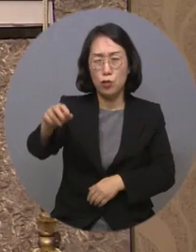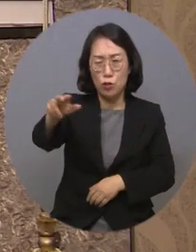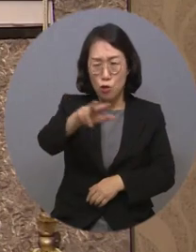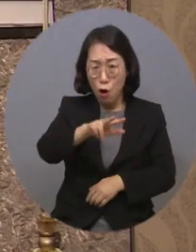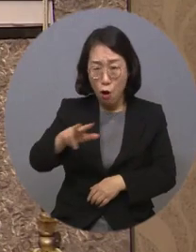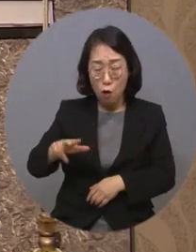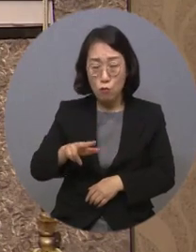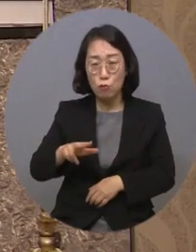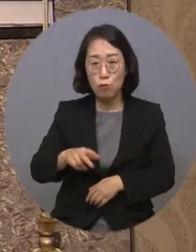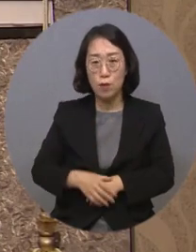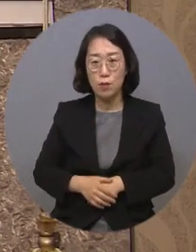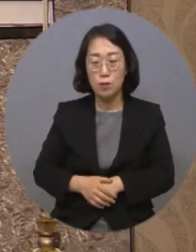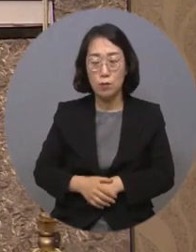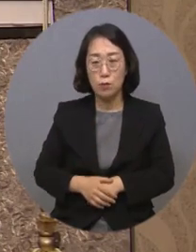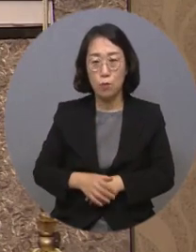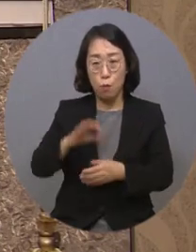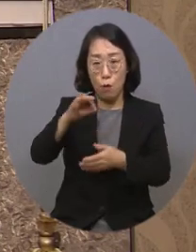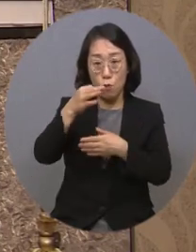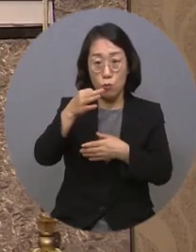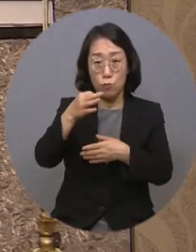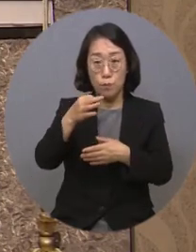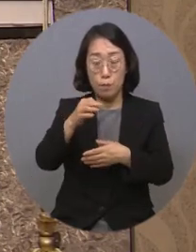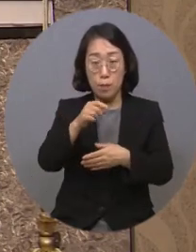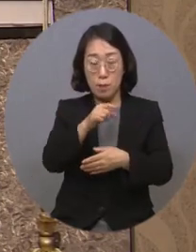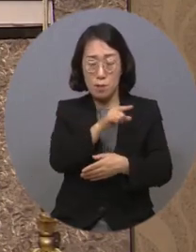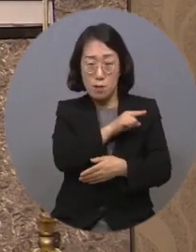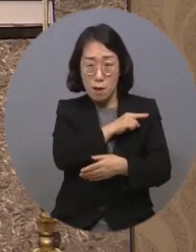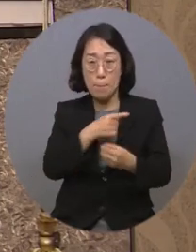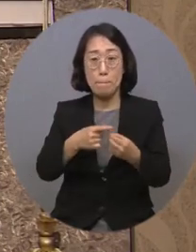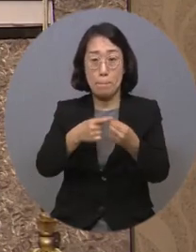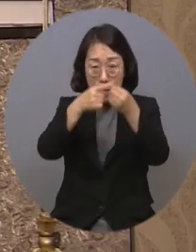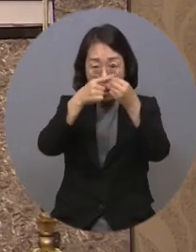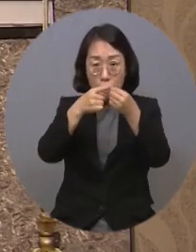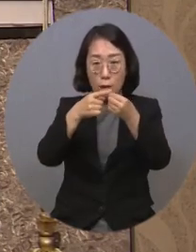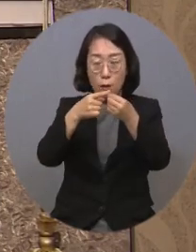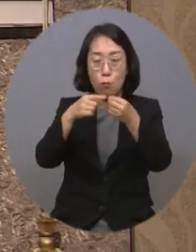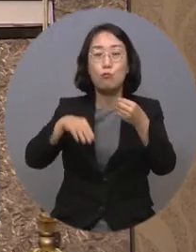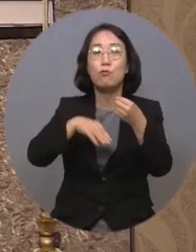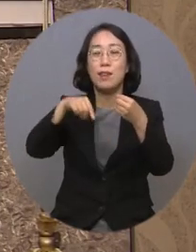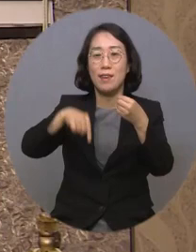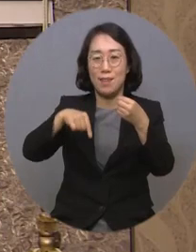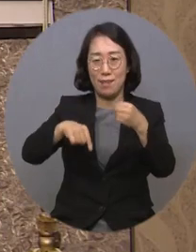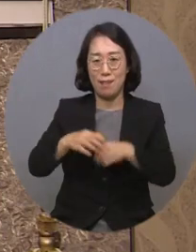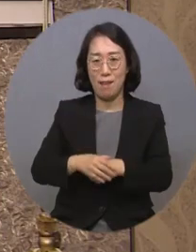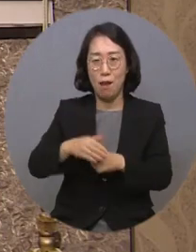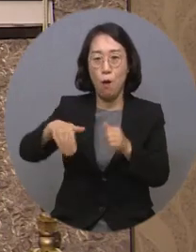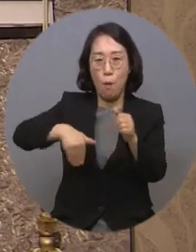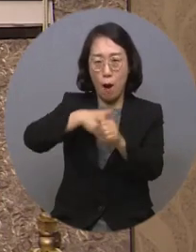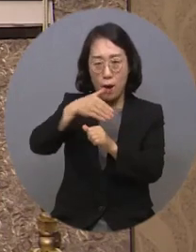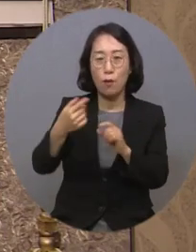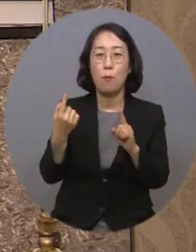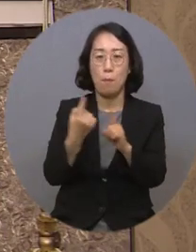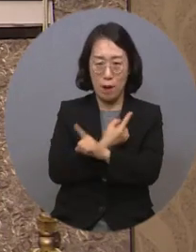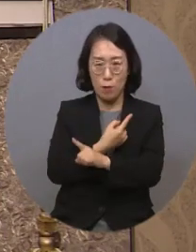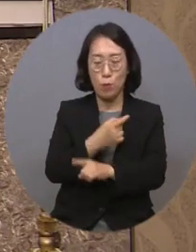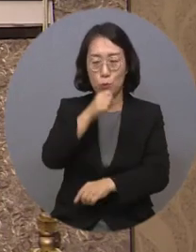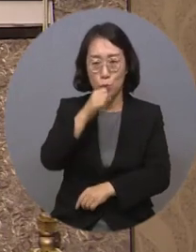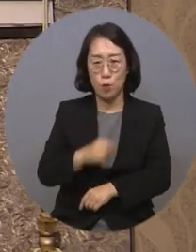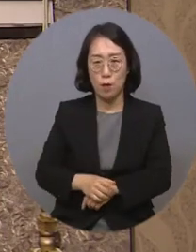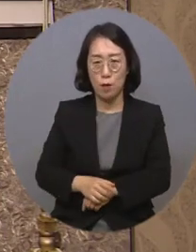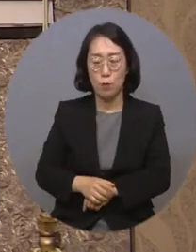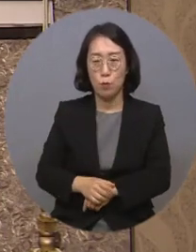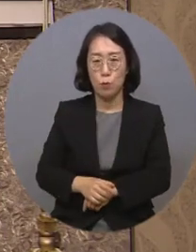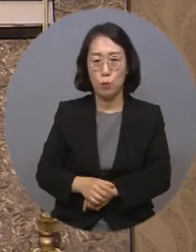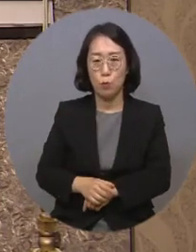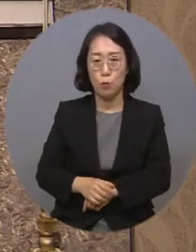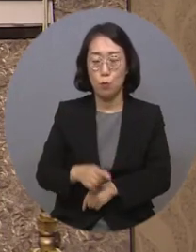전국에서 가이드라인 인건비 가이드라인이 최고가 된 거예요. 1위가 될 만큼 환경이 좋아졌어요. 시간의 수당도 20시간이면 많은 사람